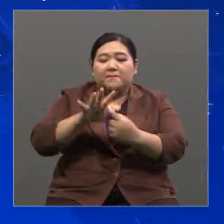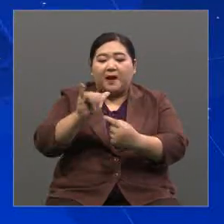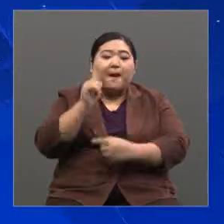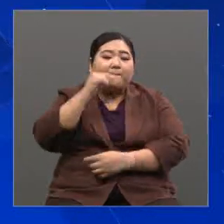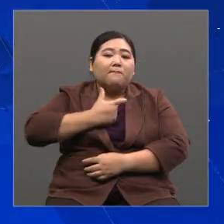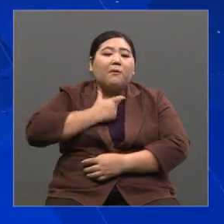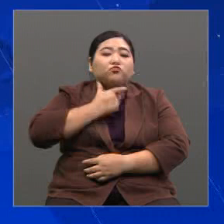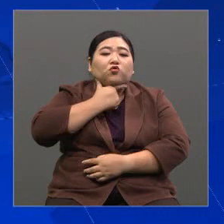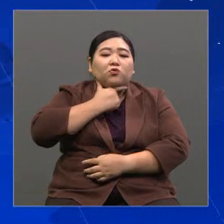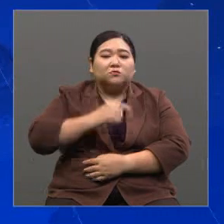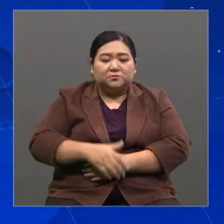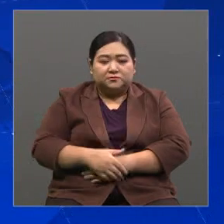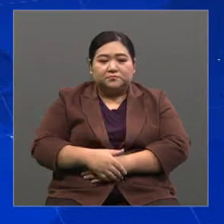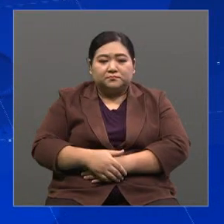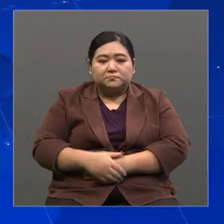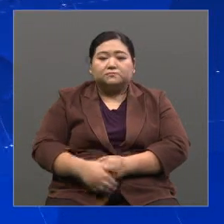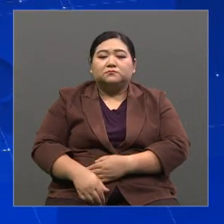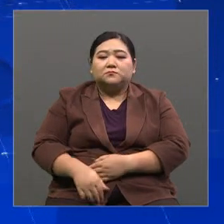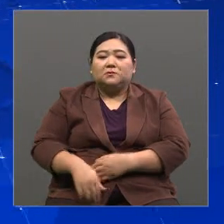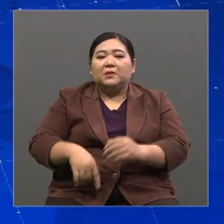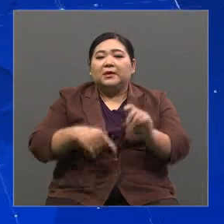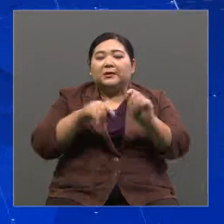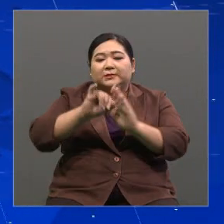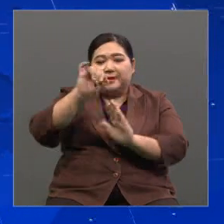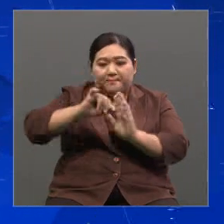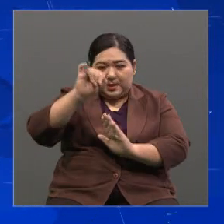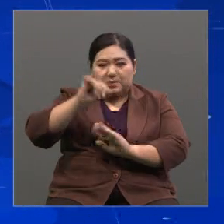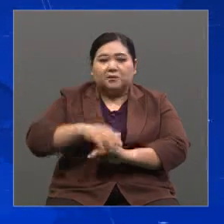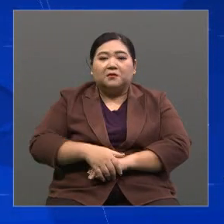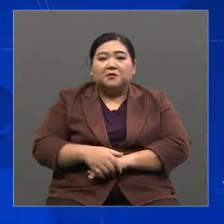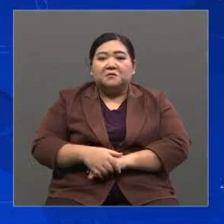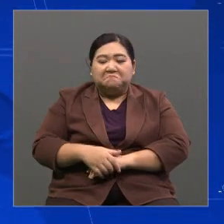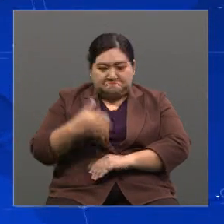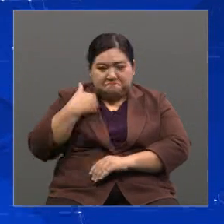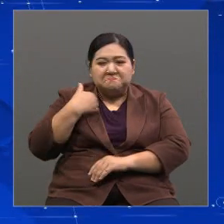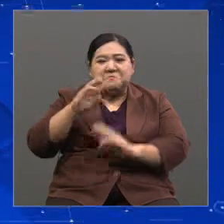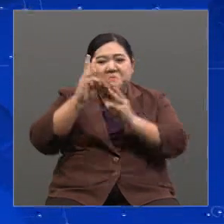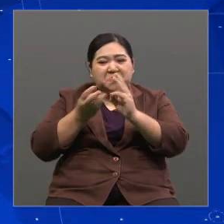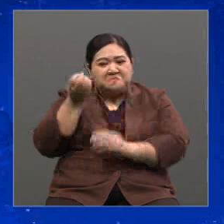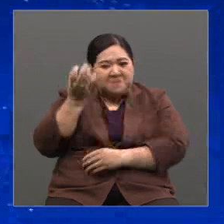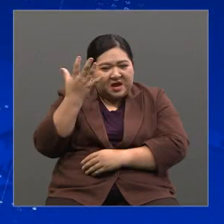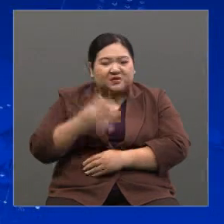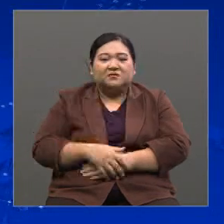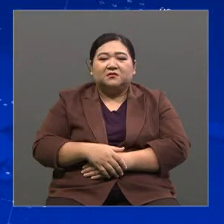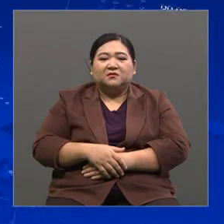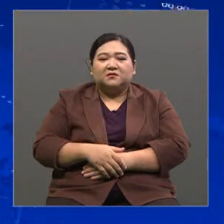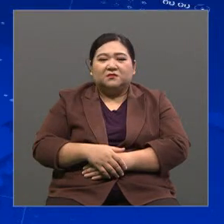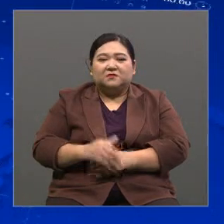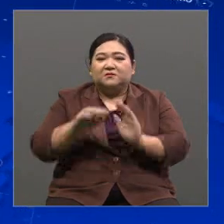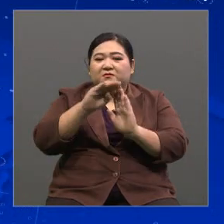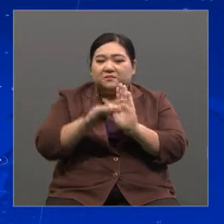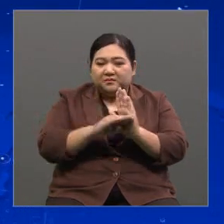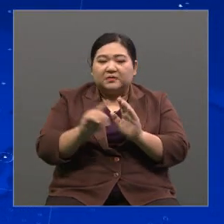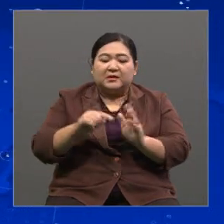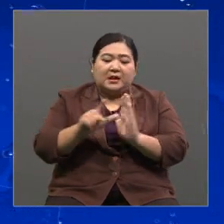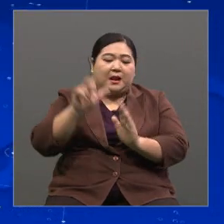แหองสอนตำบนหางดงำเภอห้อจัวดเชียงให่นะคะก็ยังคงตดอัดบอยู่คพี่ป่องต่มาอยู่ทตำบพระบาดำเภอ